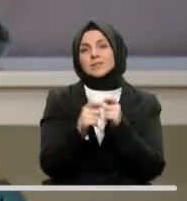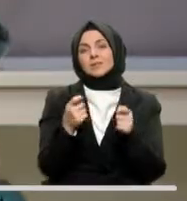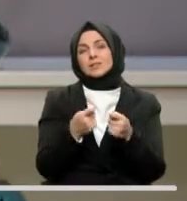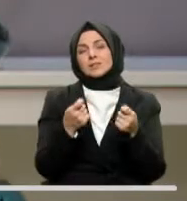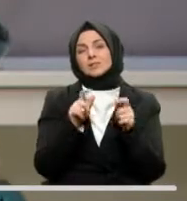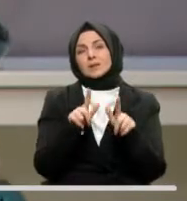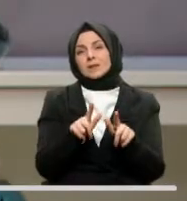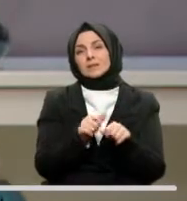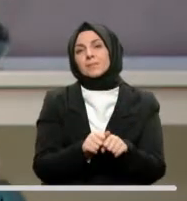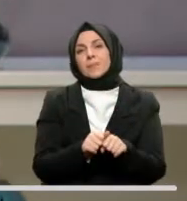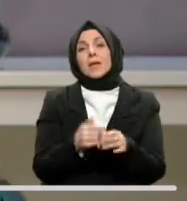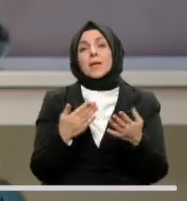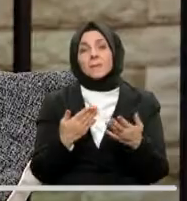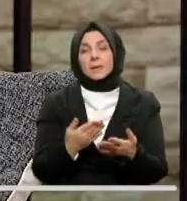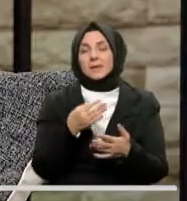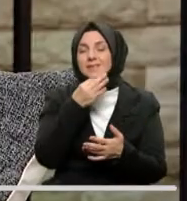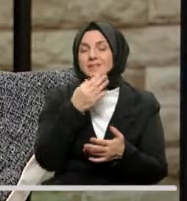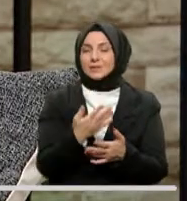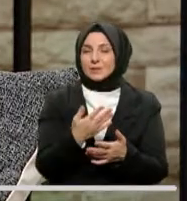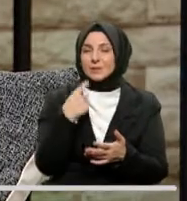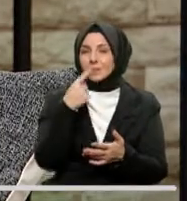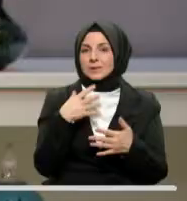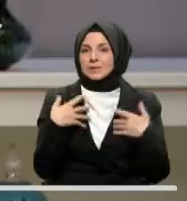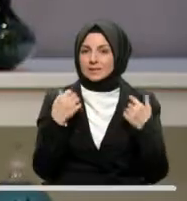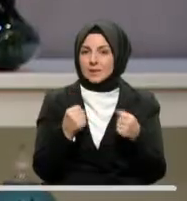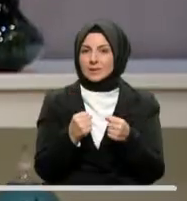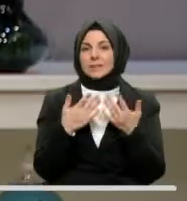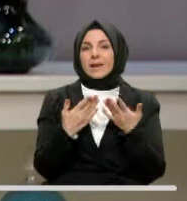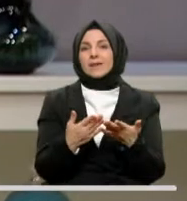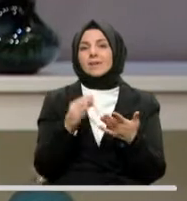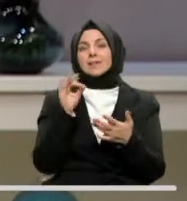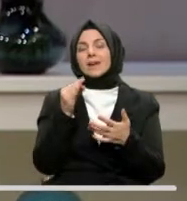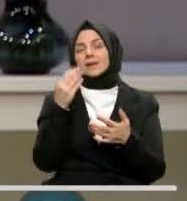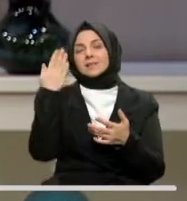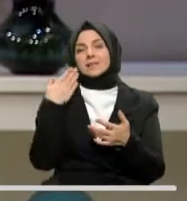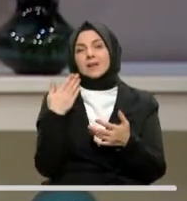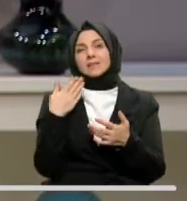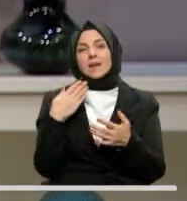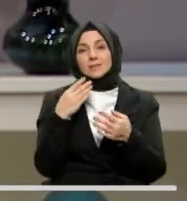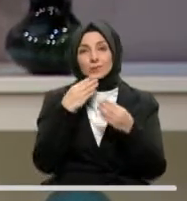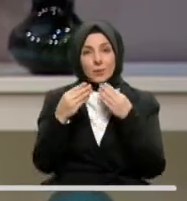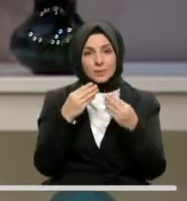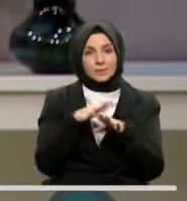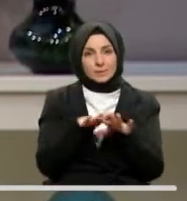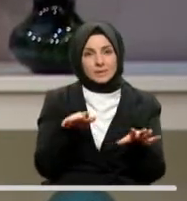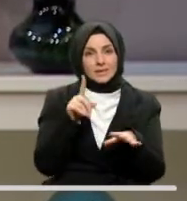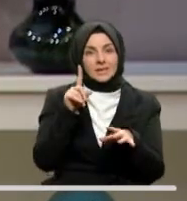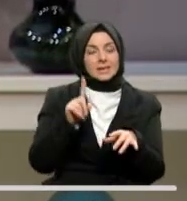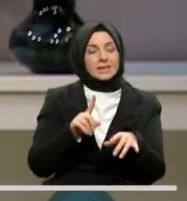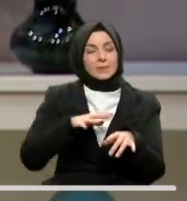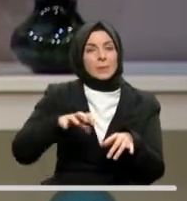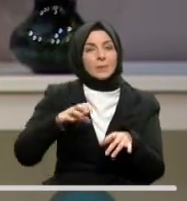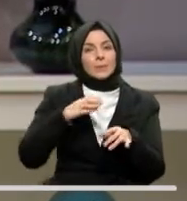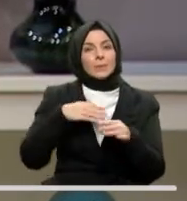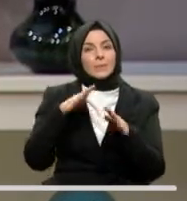aşığım Çok teşekkür ediyorum Ağzına sağlık Teşekkür ediyorum Evet kıymetli izleyenler sohbetimizi tamamladık ilk kısmını tamamladık